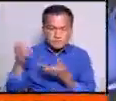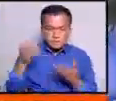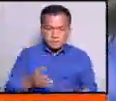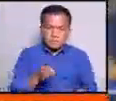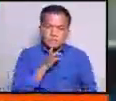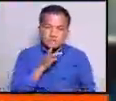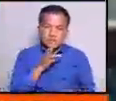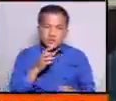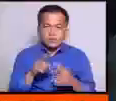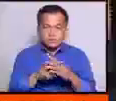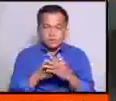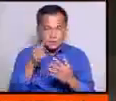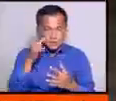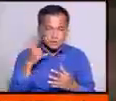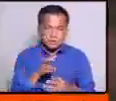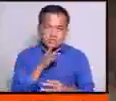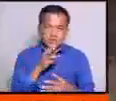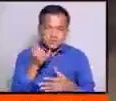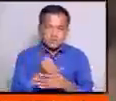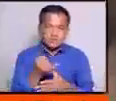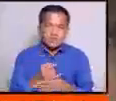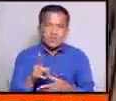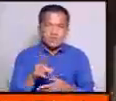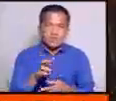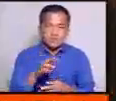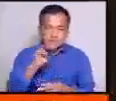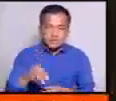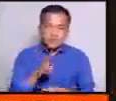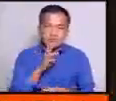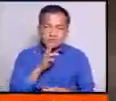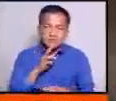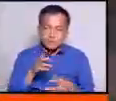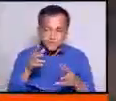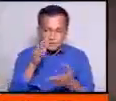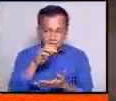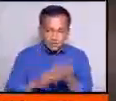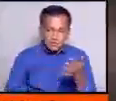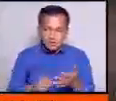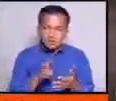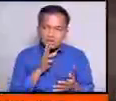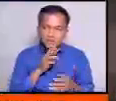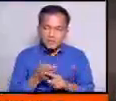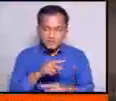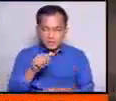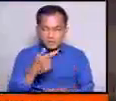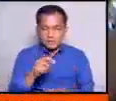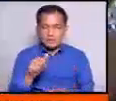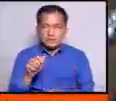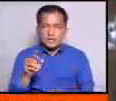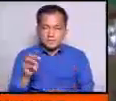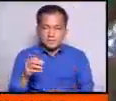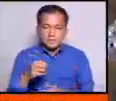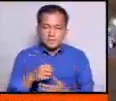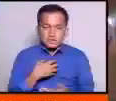bumbero. Nagsimula na kasi kagabi ang water interruption ng Manila Water matapos tapisan ang alokasyon ng tubig mula sa Angat Dam. Pero reklamo ng